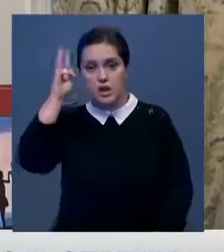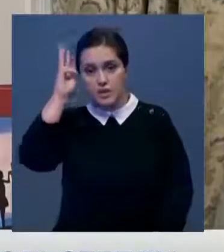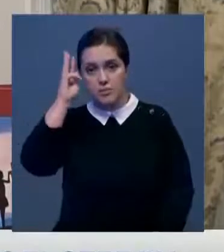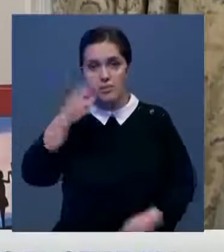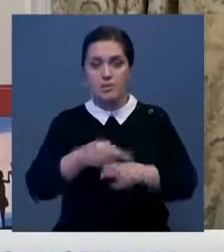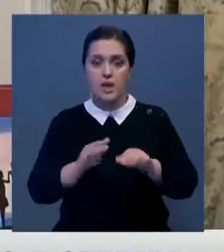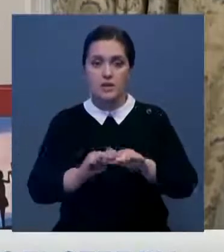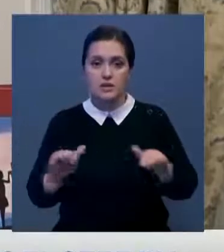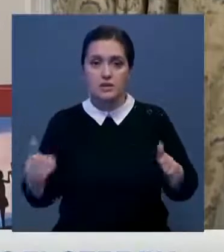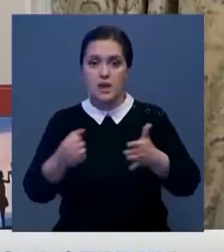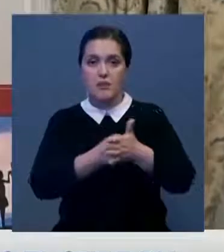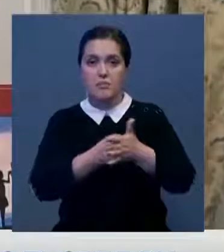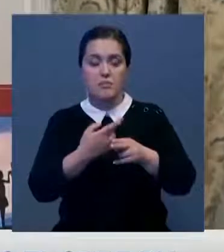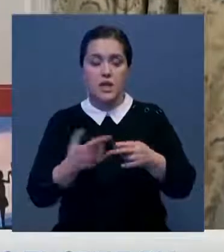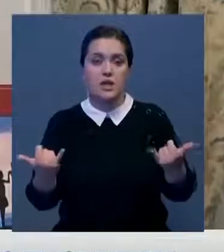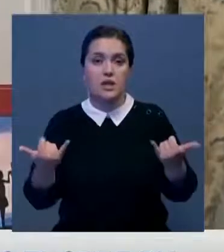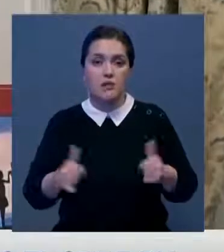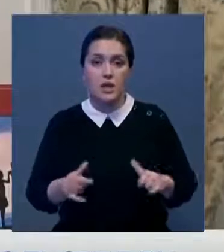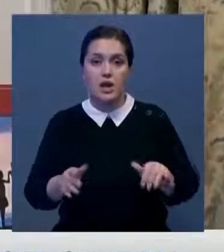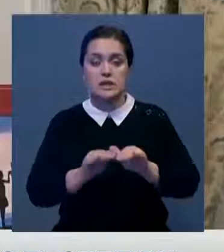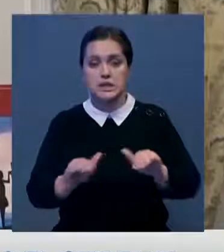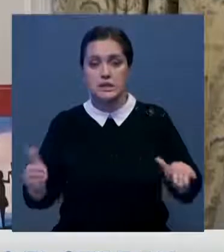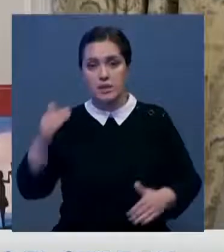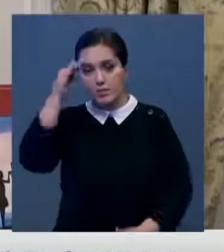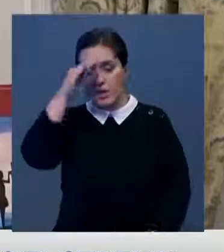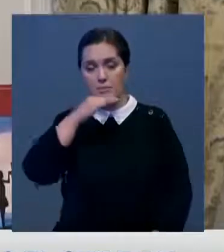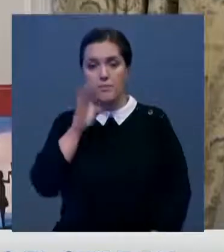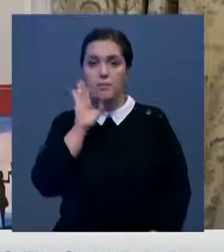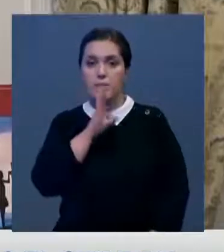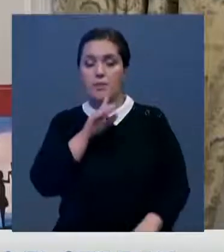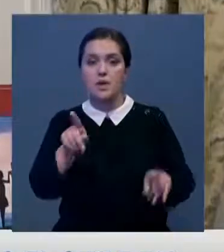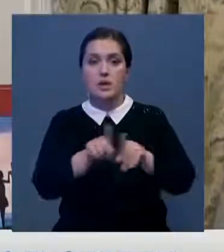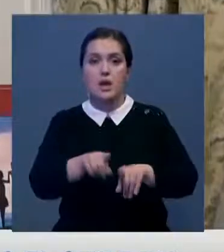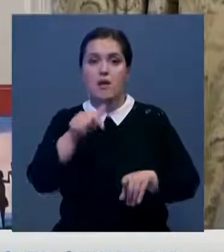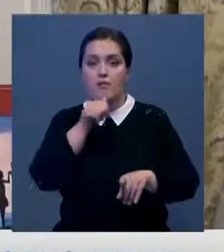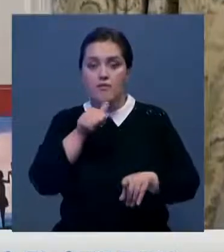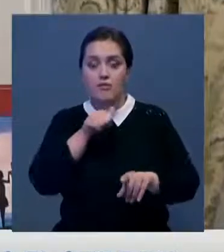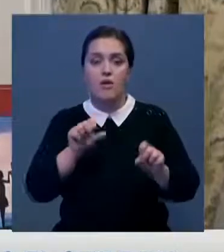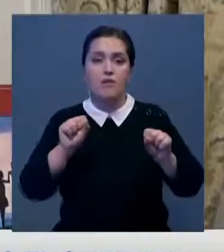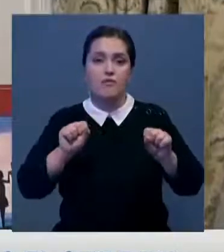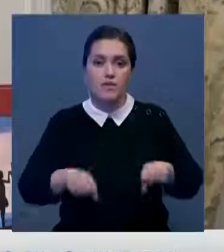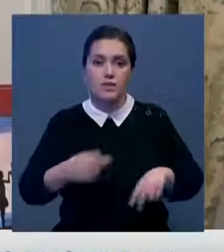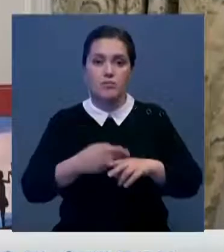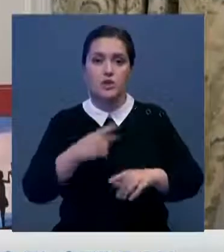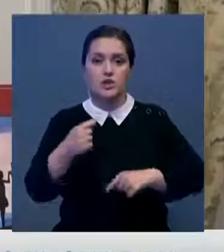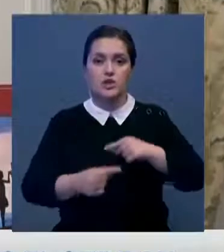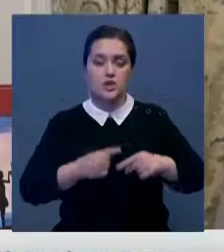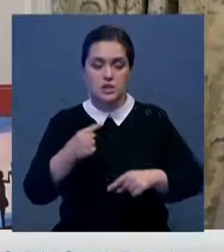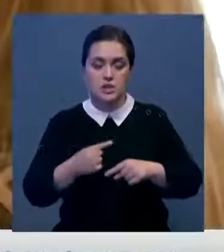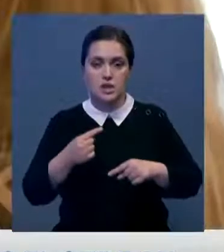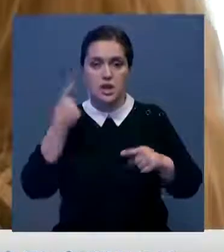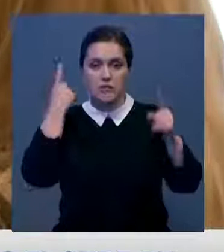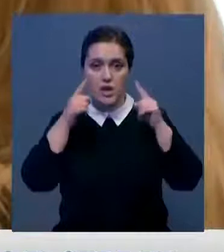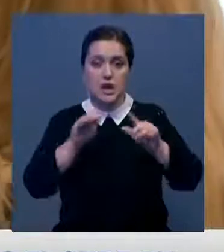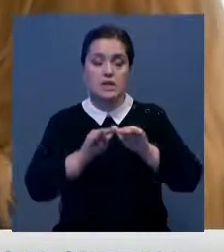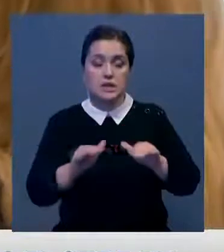продвигают детское творчество, это невероятно. Для детей и их родителей такие моменты становятся возможностью выразиться через творчество. Дети